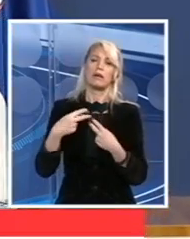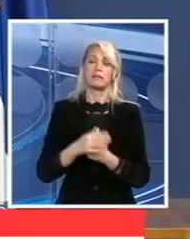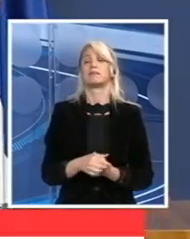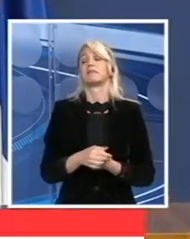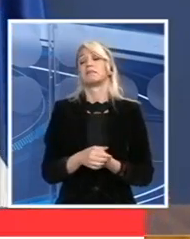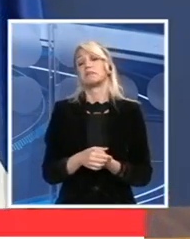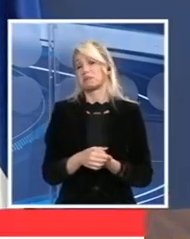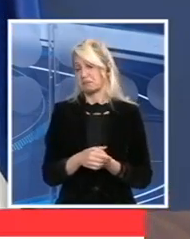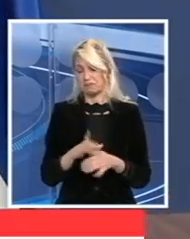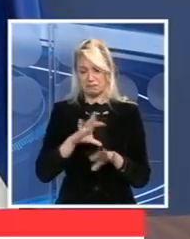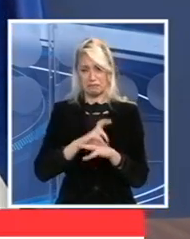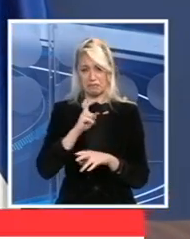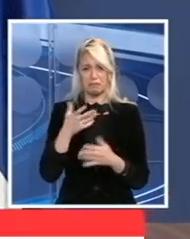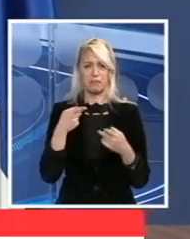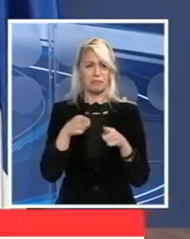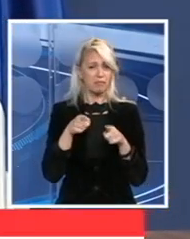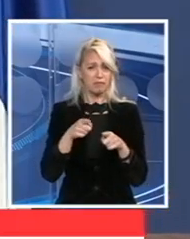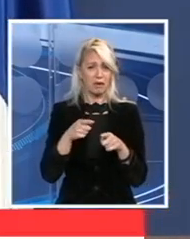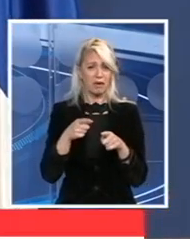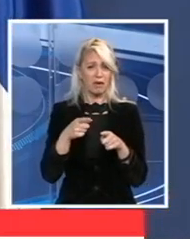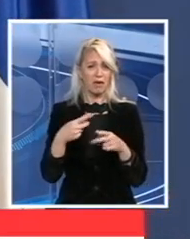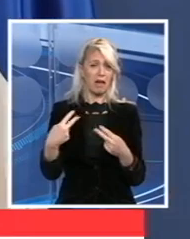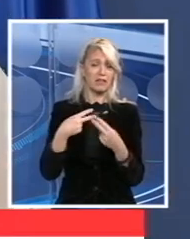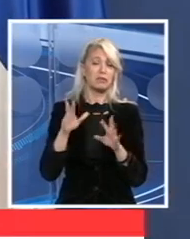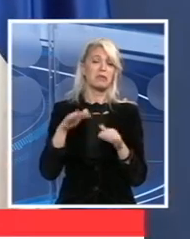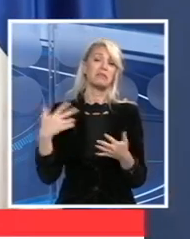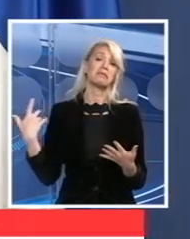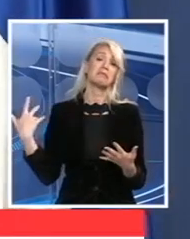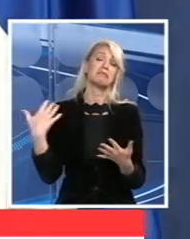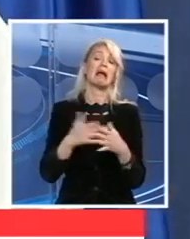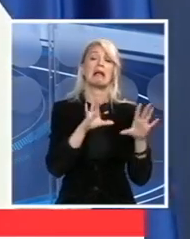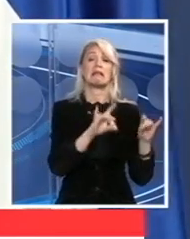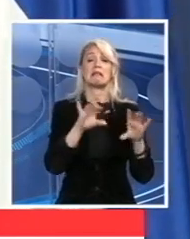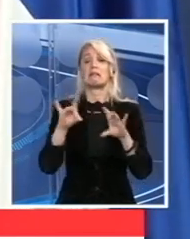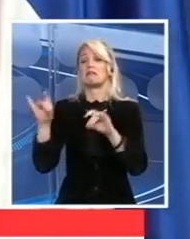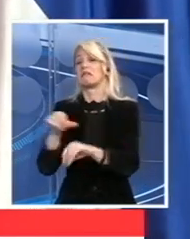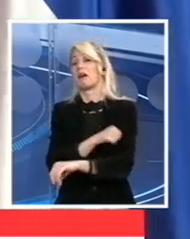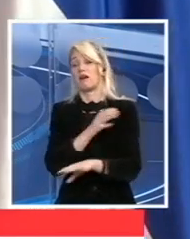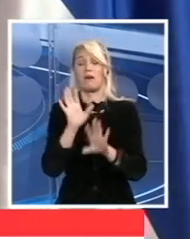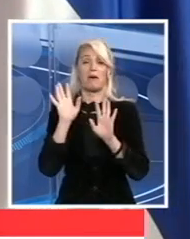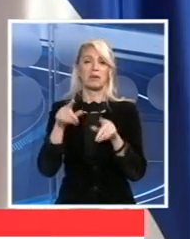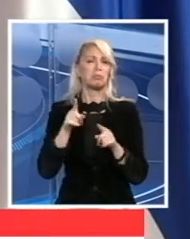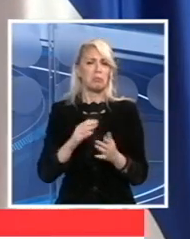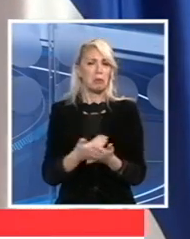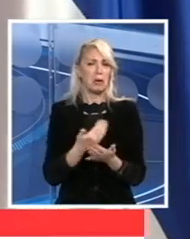decenijama. Mislim, stvarno traje toliko, tako da to nije ništa novo. I to je